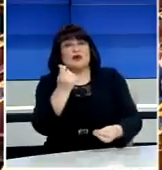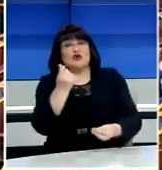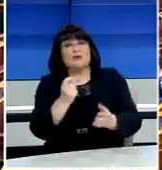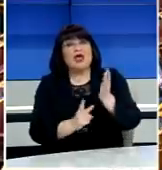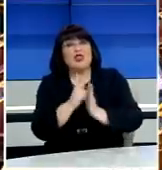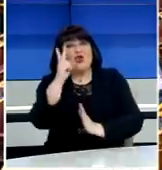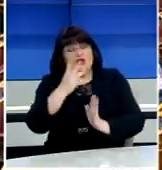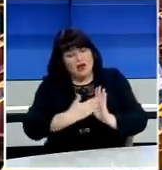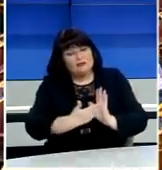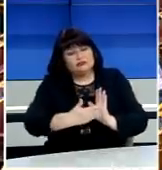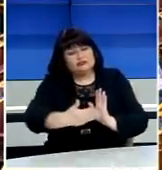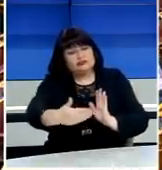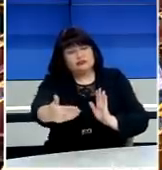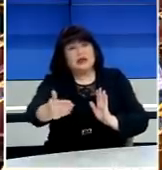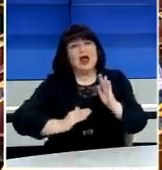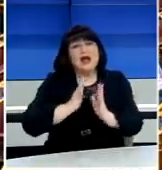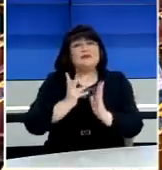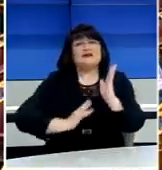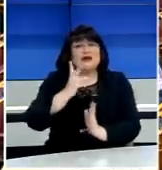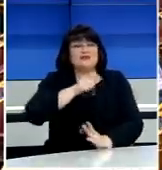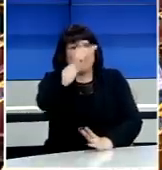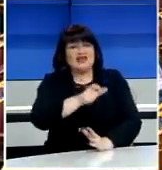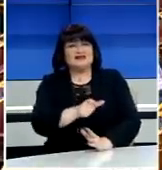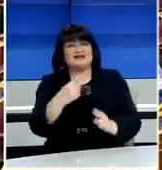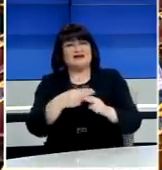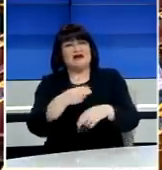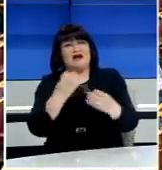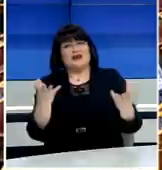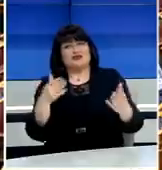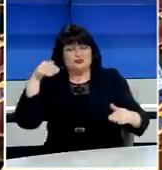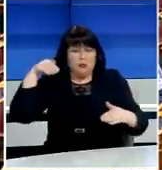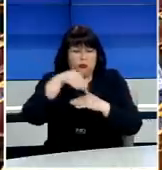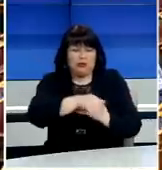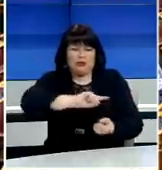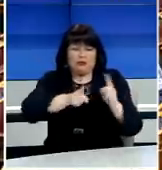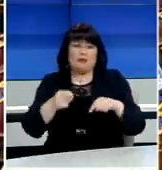12 συνεχόμενα τρίμηνα σε ανάπτυξη και να την πάτε εσείς οι άριστοι σε ύφεση.